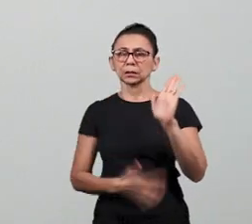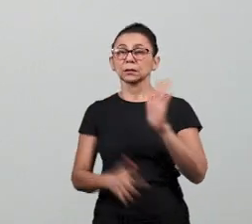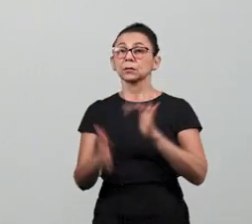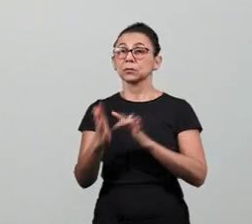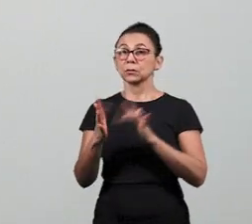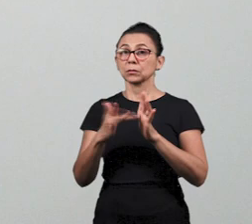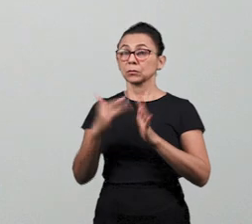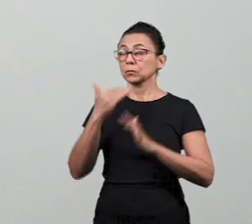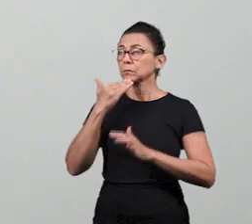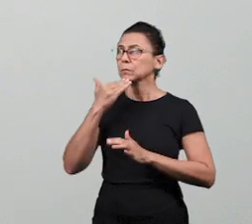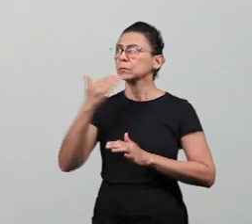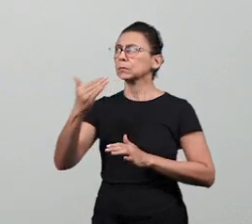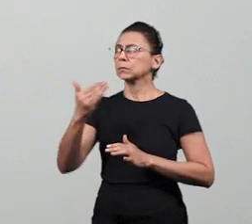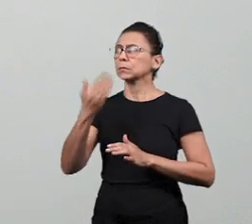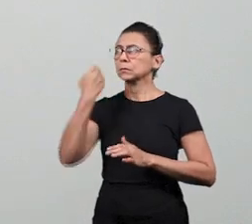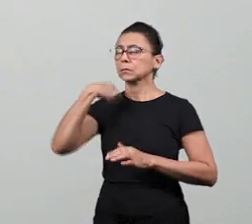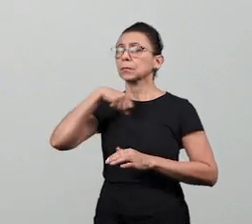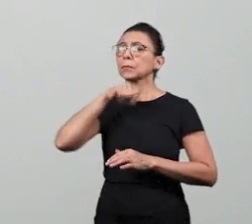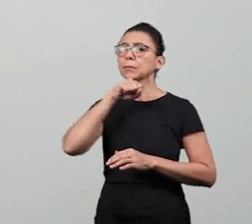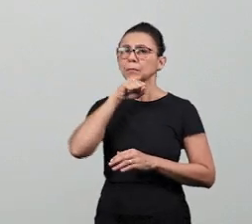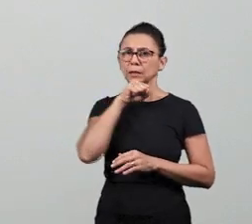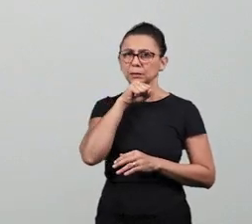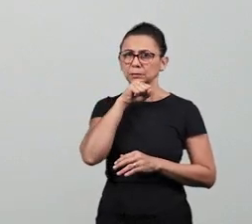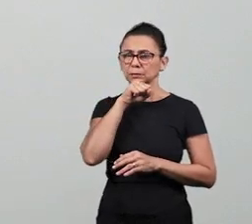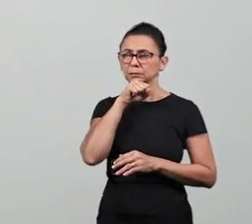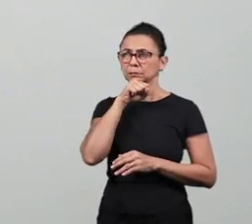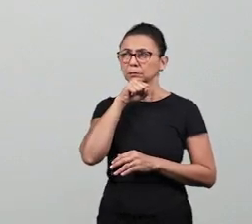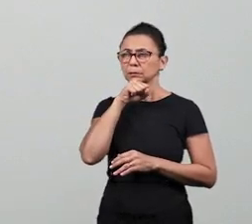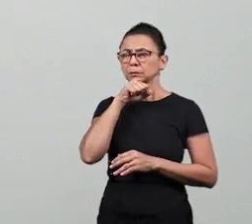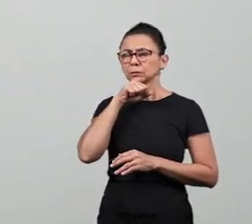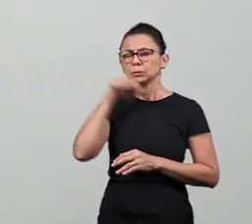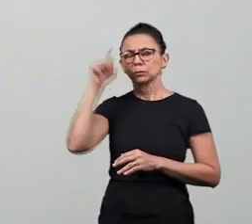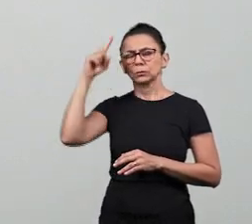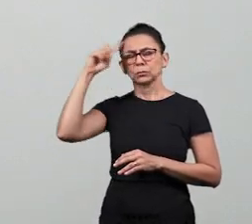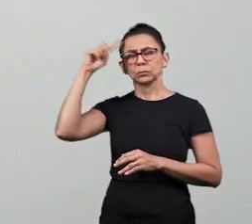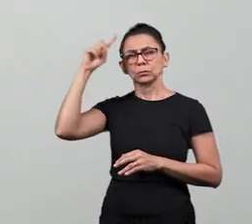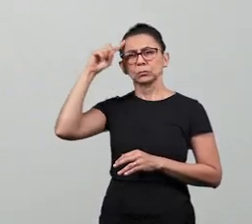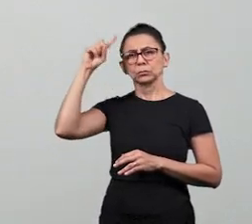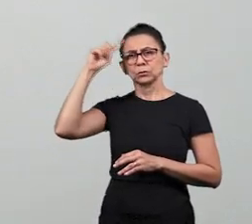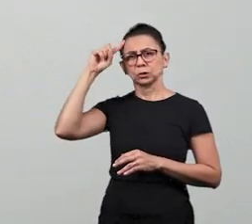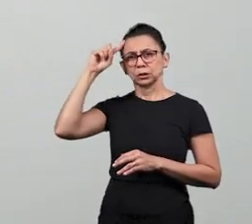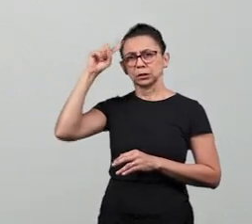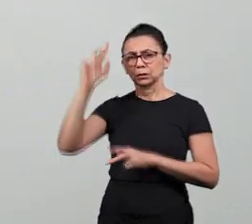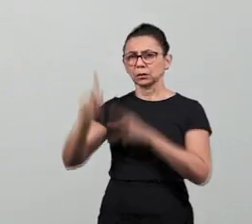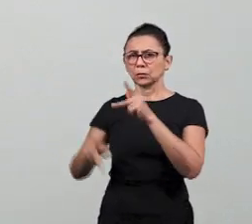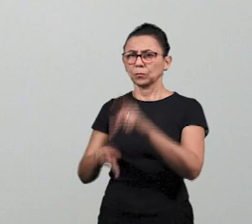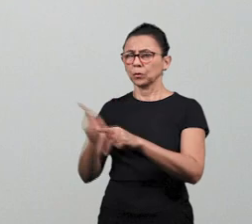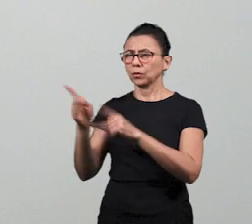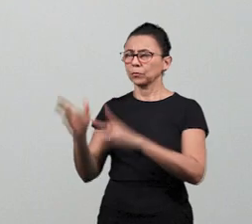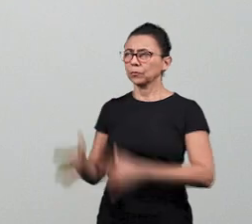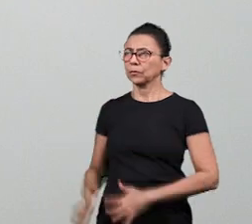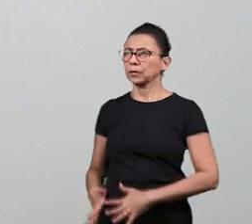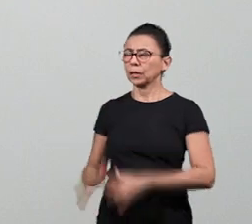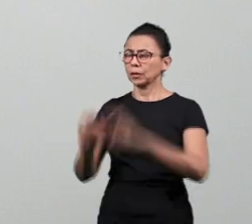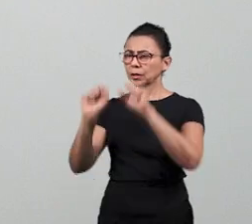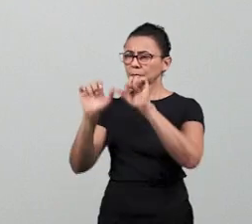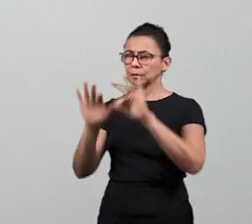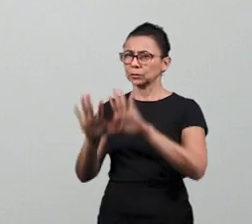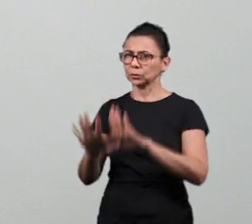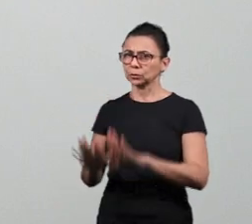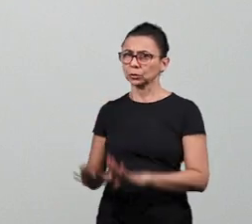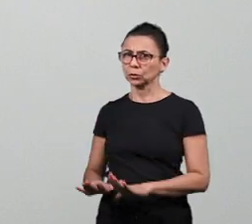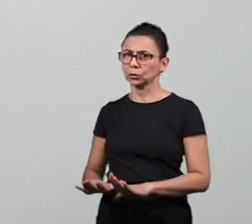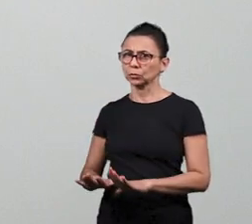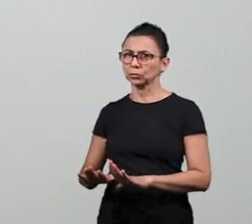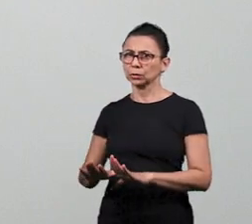крови Иисуса, моля Тебя о том, чтобы каждый день Ты поддерживал Церковь